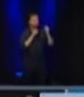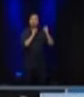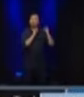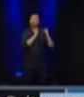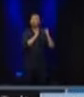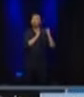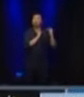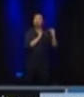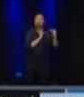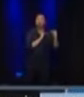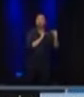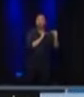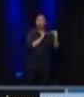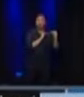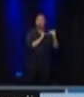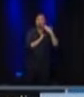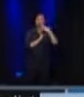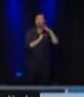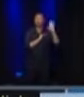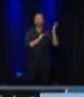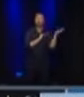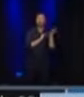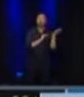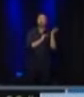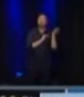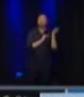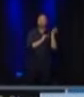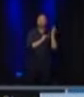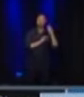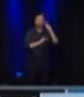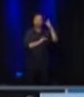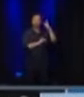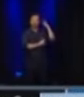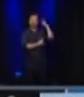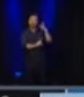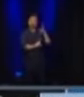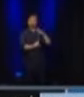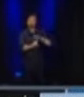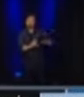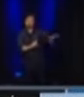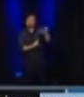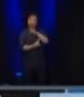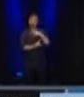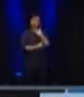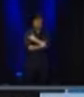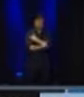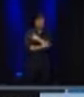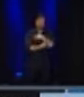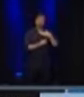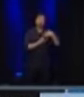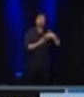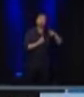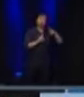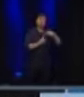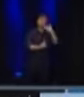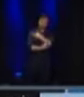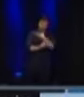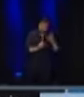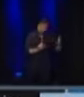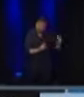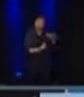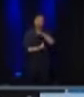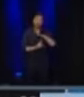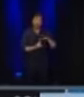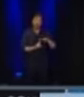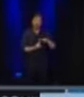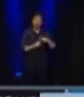meilleure chose à faire, c'est d'obtenir sa première et obtenir rapidement sa deuxième dose. S'il y a un message à retenir